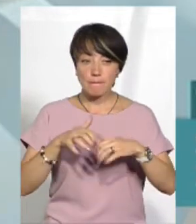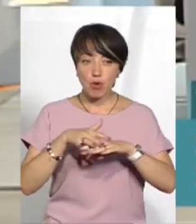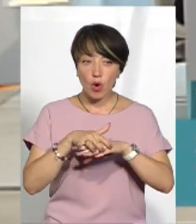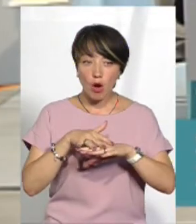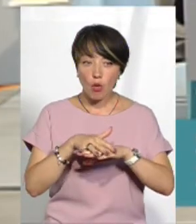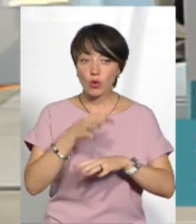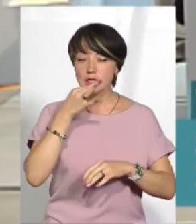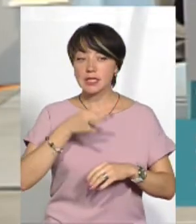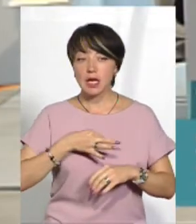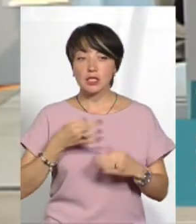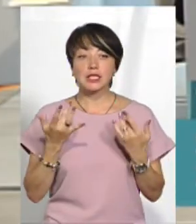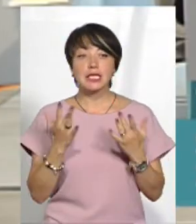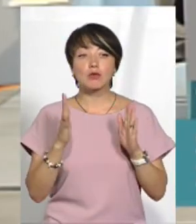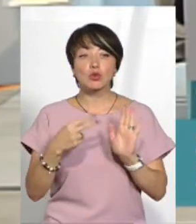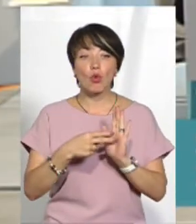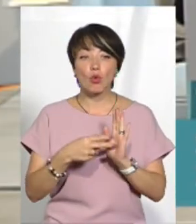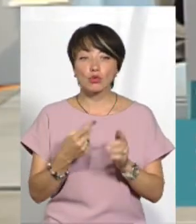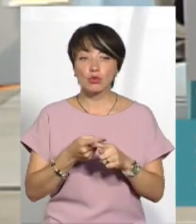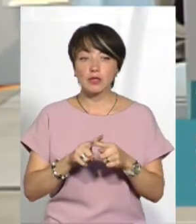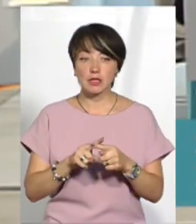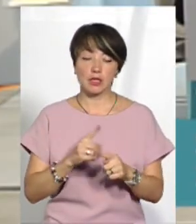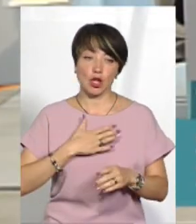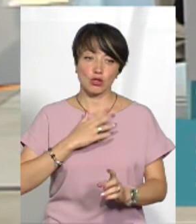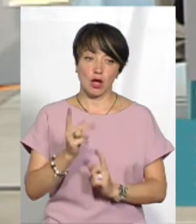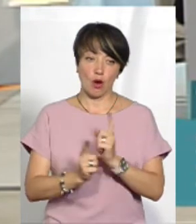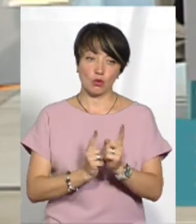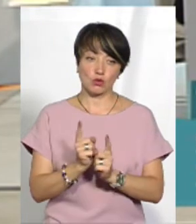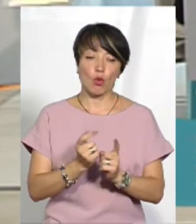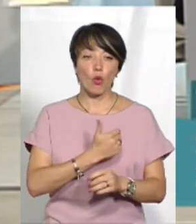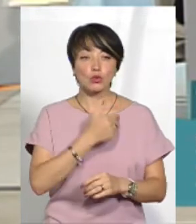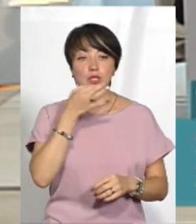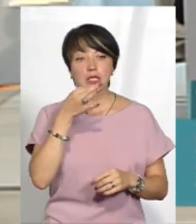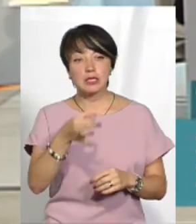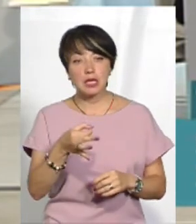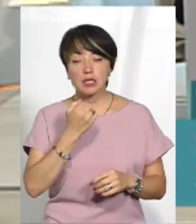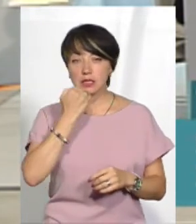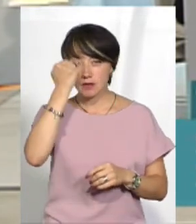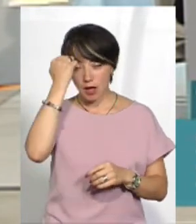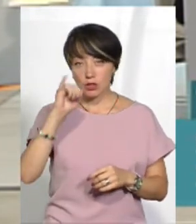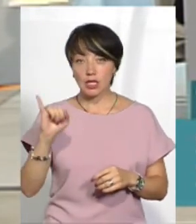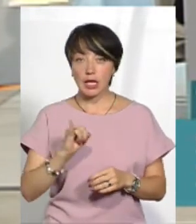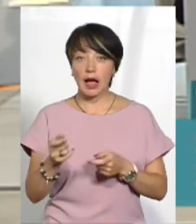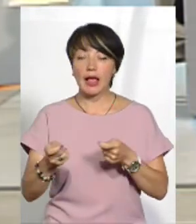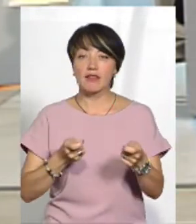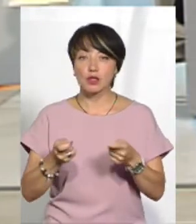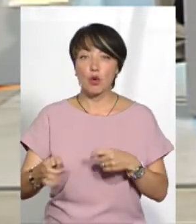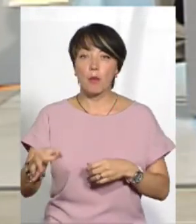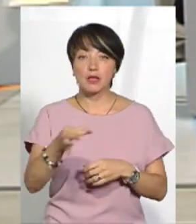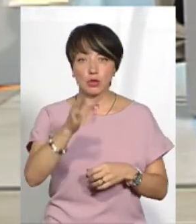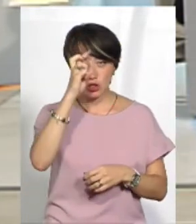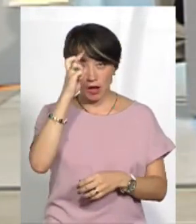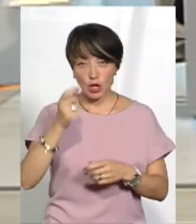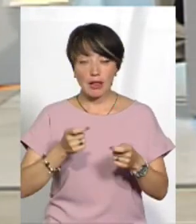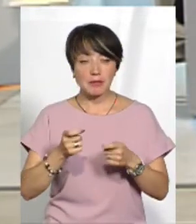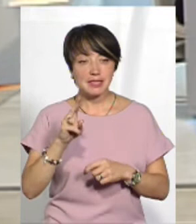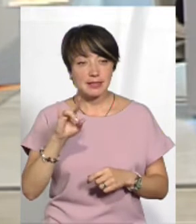потім вони скажуть, скільки буде коштувати вартість нашої реконструкції. Хоча хочу сказати, завдячуючи і керівництво обласної